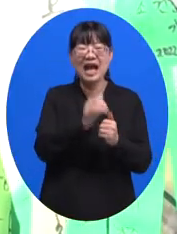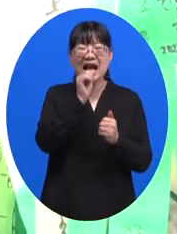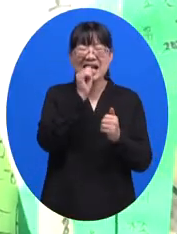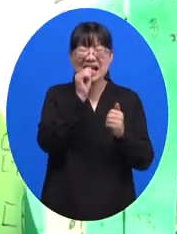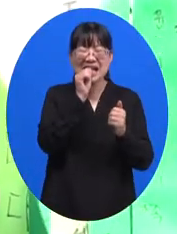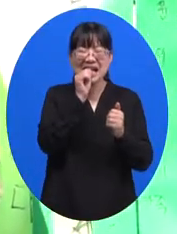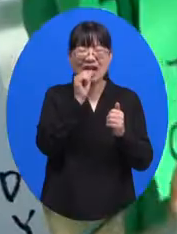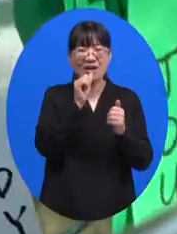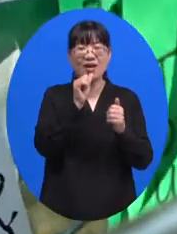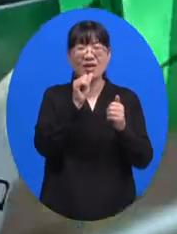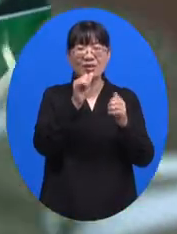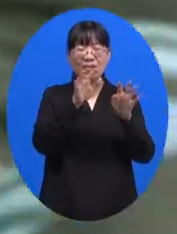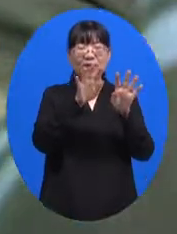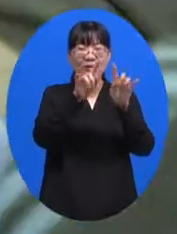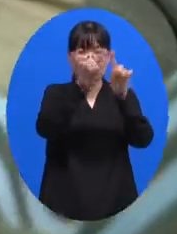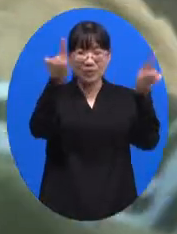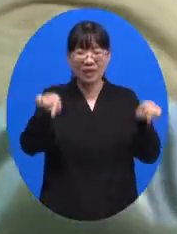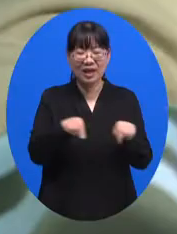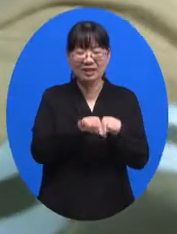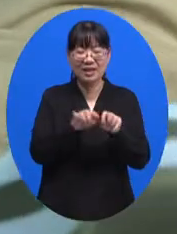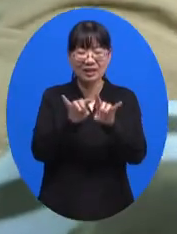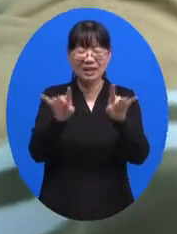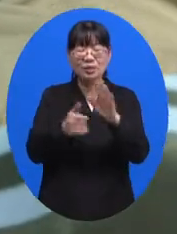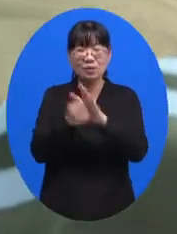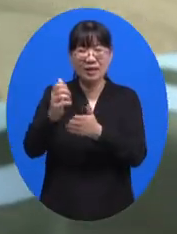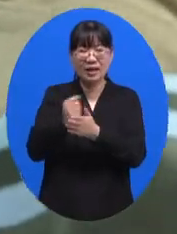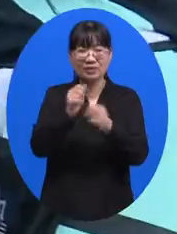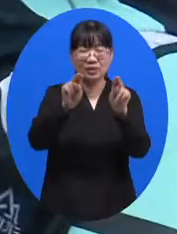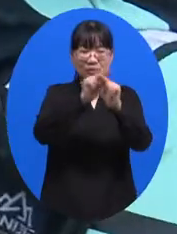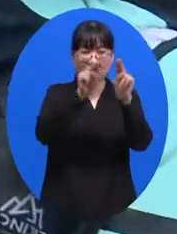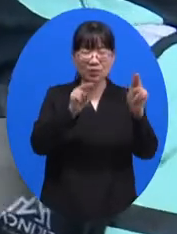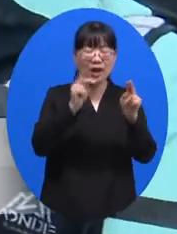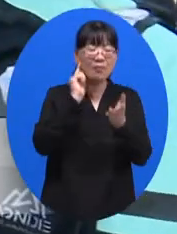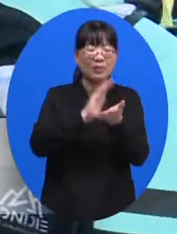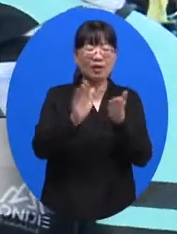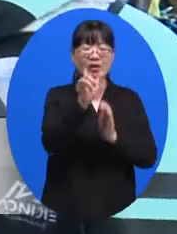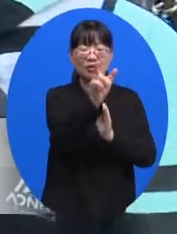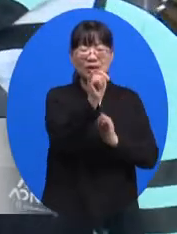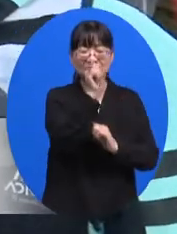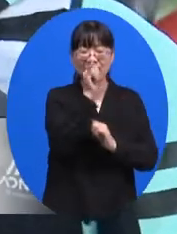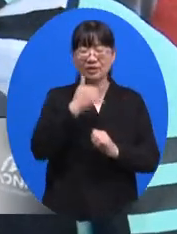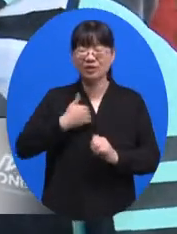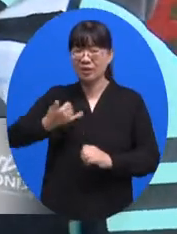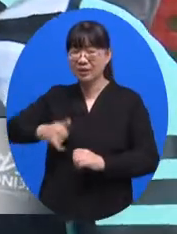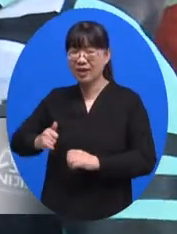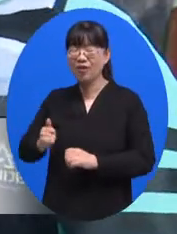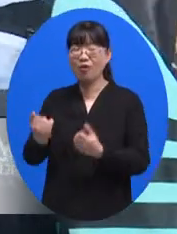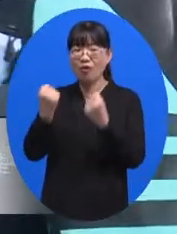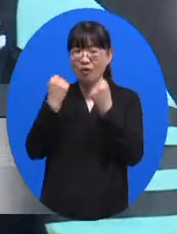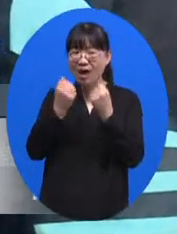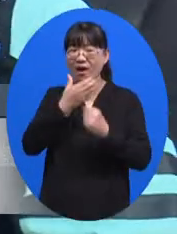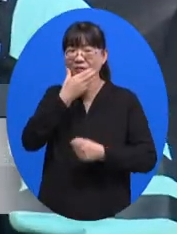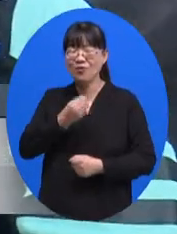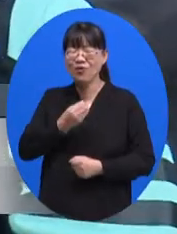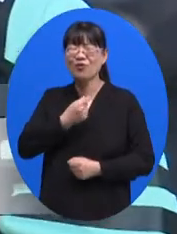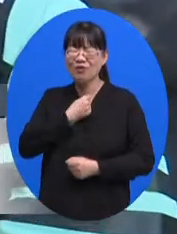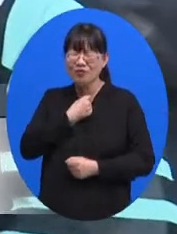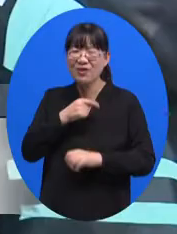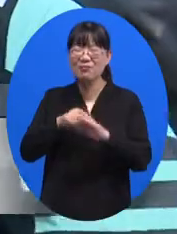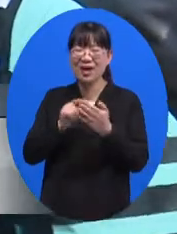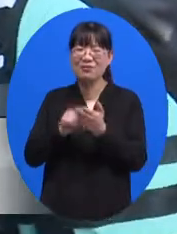철조망에 각자의 소원을 담은 평화 리본을 매달았습니다. 저희 아이들 건강하고 행복했으면